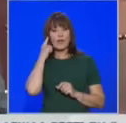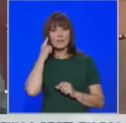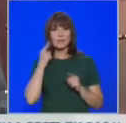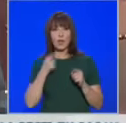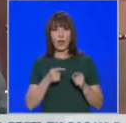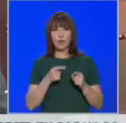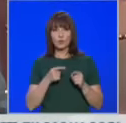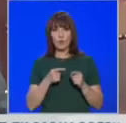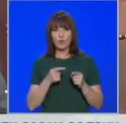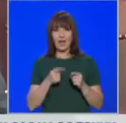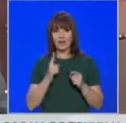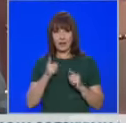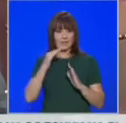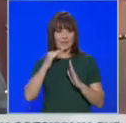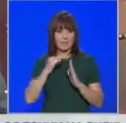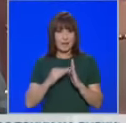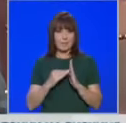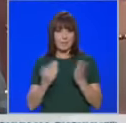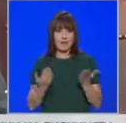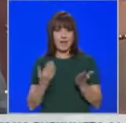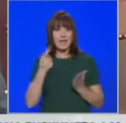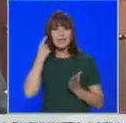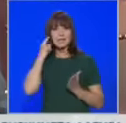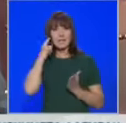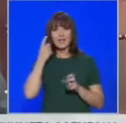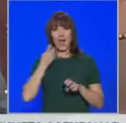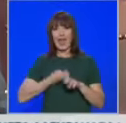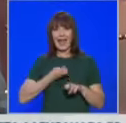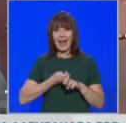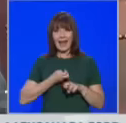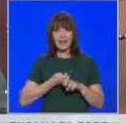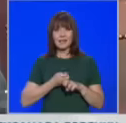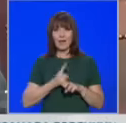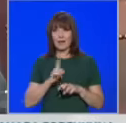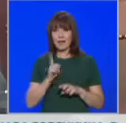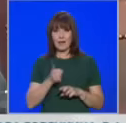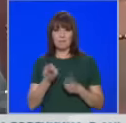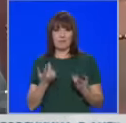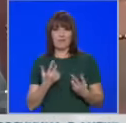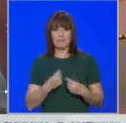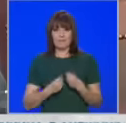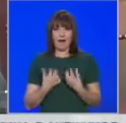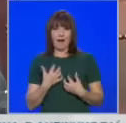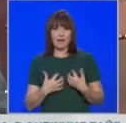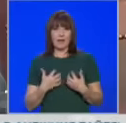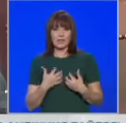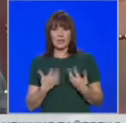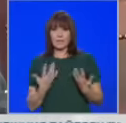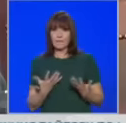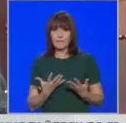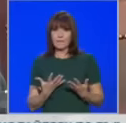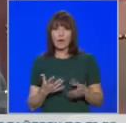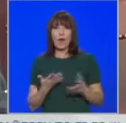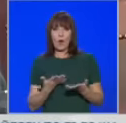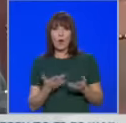това съотношение трябва да се намали? Смятате ли, че лекарите няма да реагират и то много по-значимо,